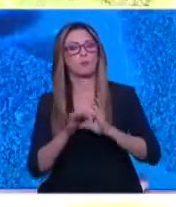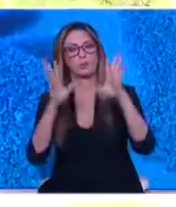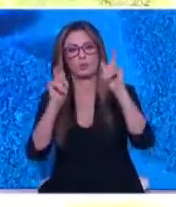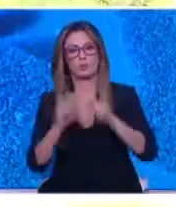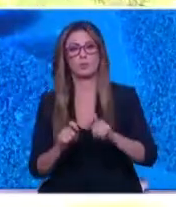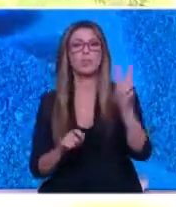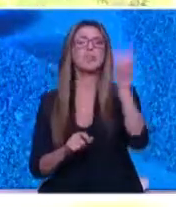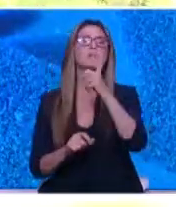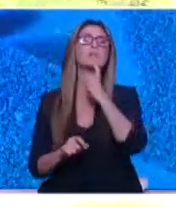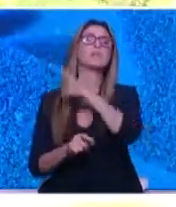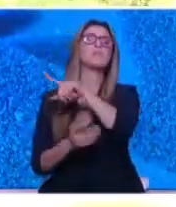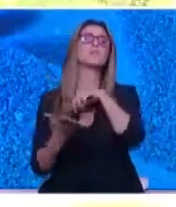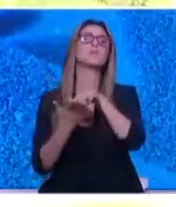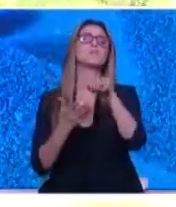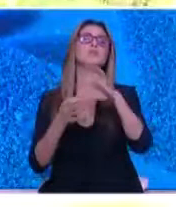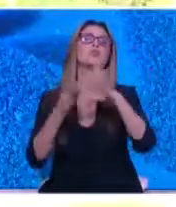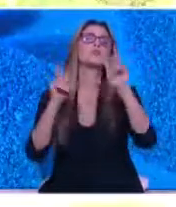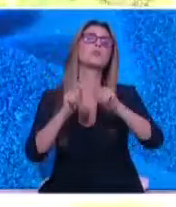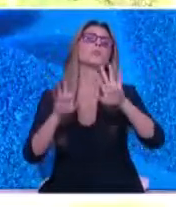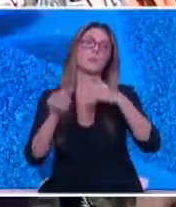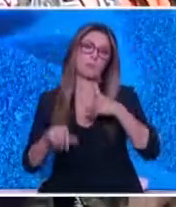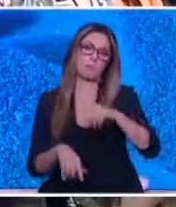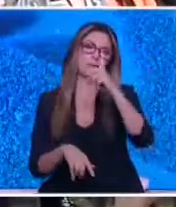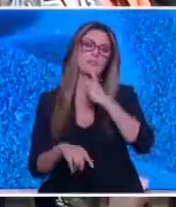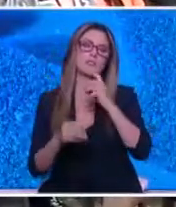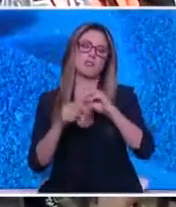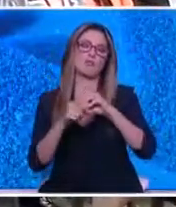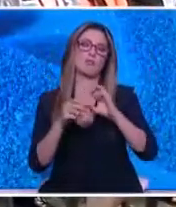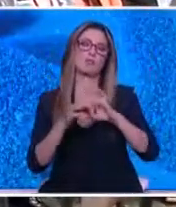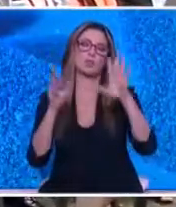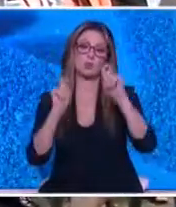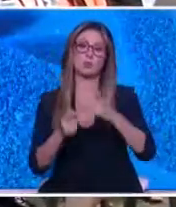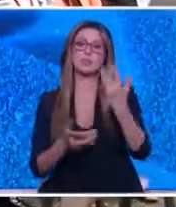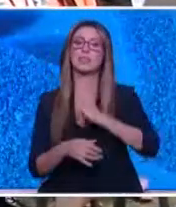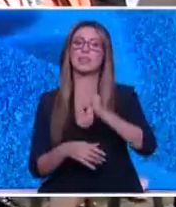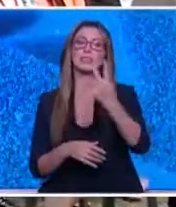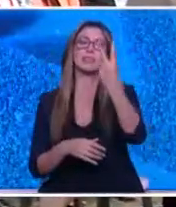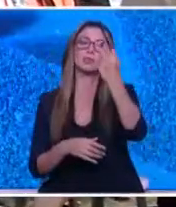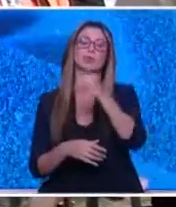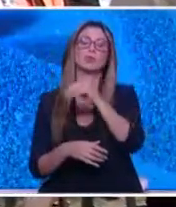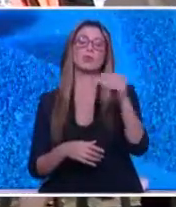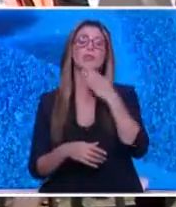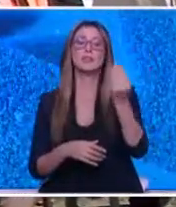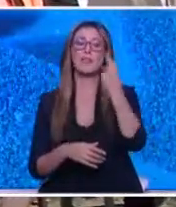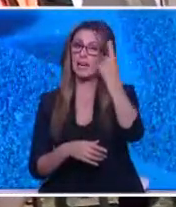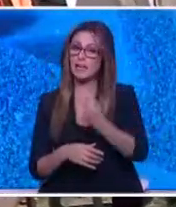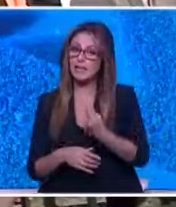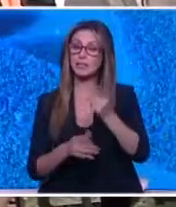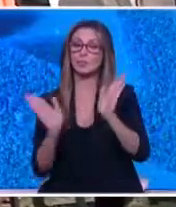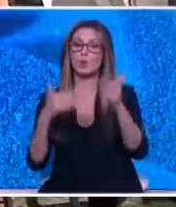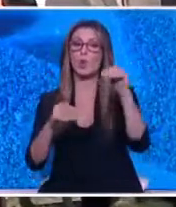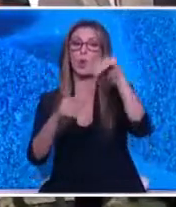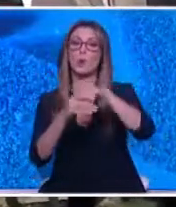yıldır bitiremediler, bir yıl içinde bitireceğiz. Kılıçdaroğlu yaklaşık 7,5 milyon gencin ilk kez sandığa gidip